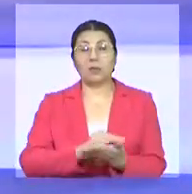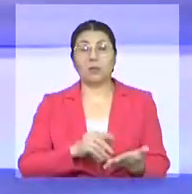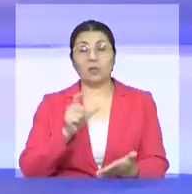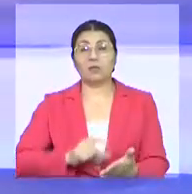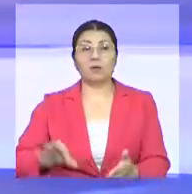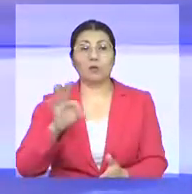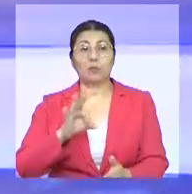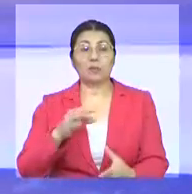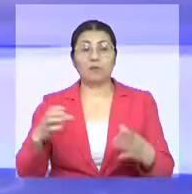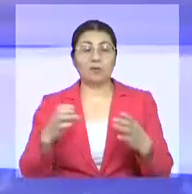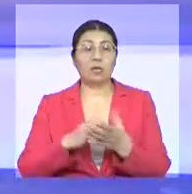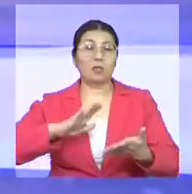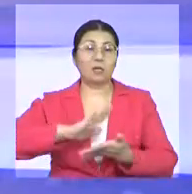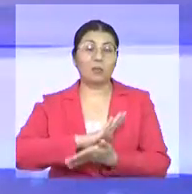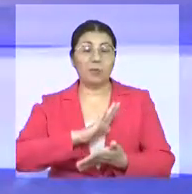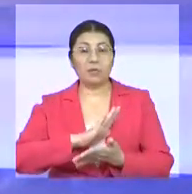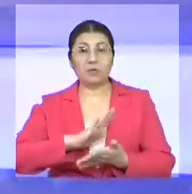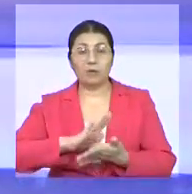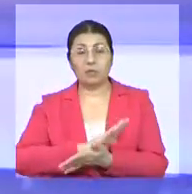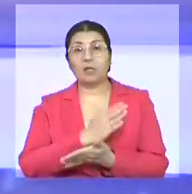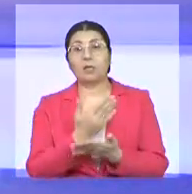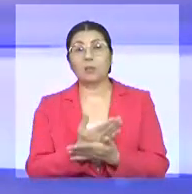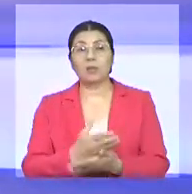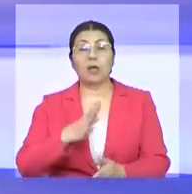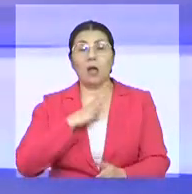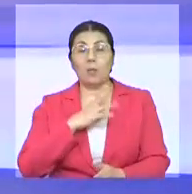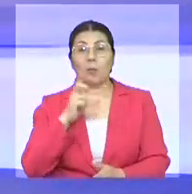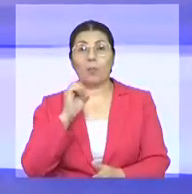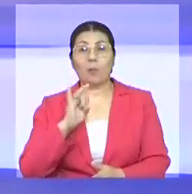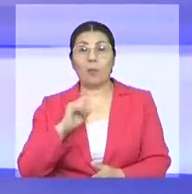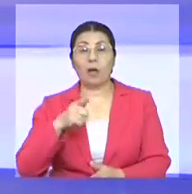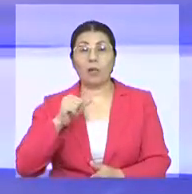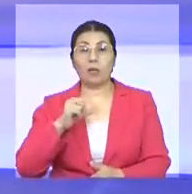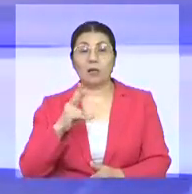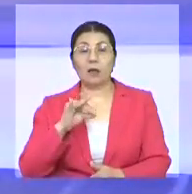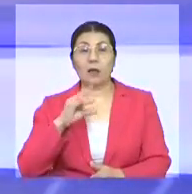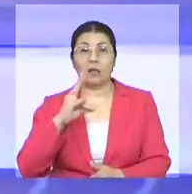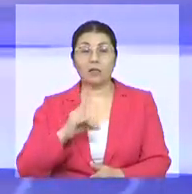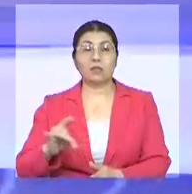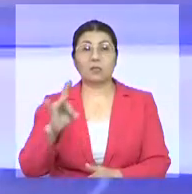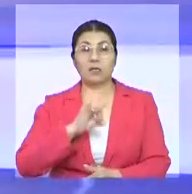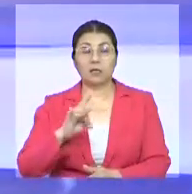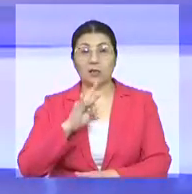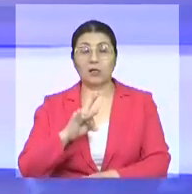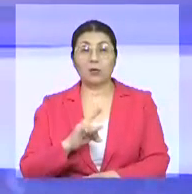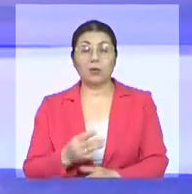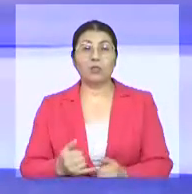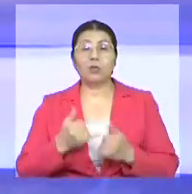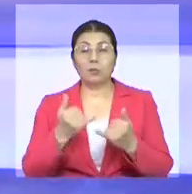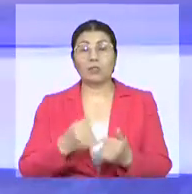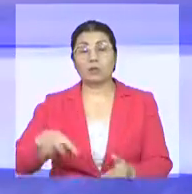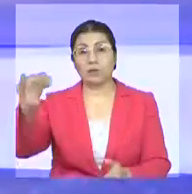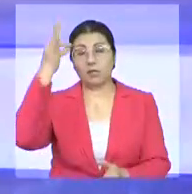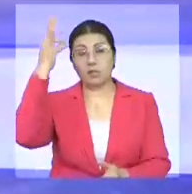честь юбилея коллектив газеты и группа представителей интеллигенции посетили Байганинский регион, где почтили память местных писателей и